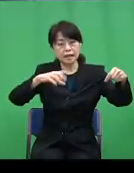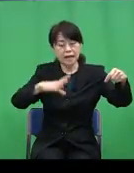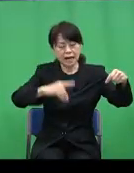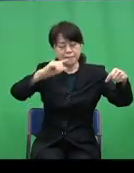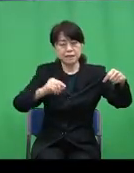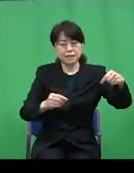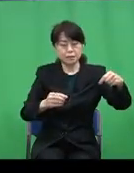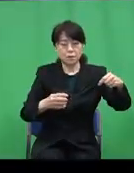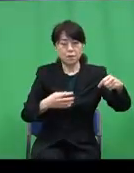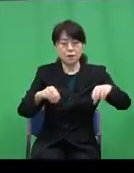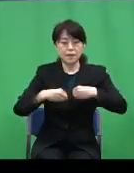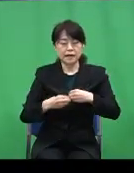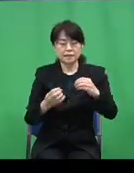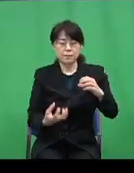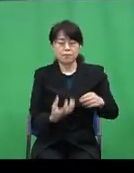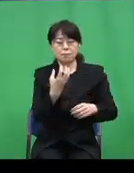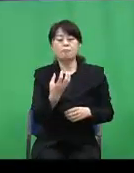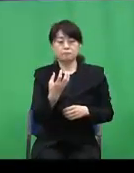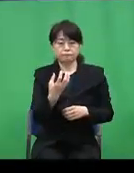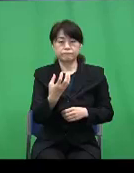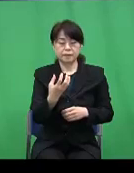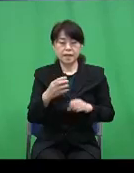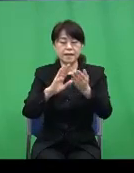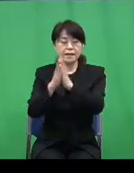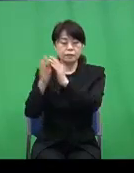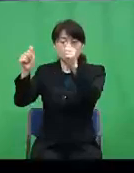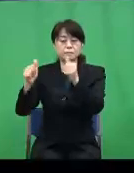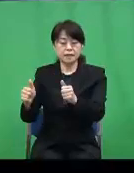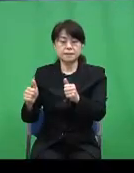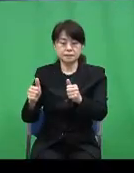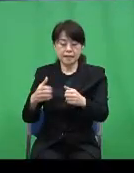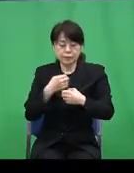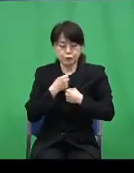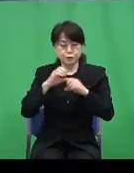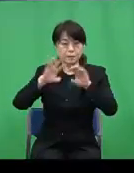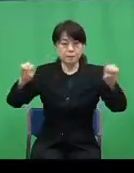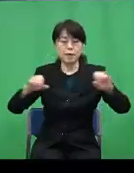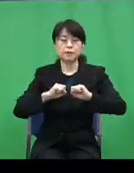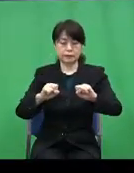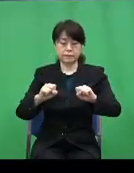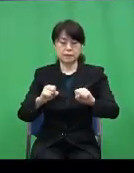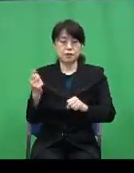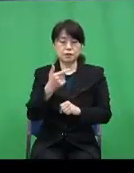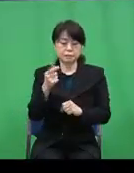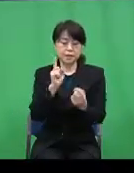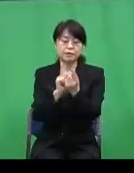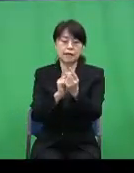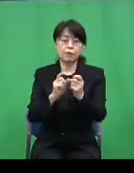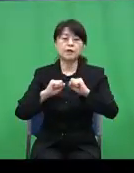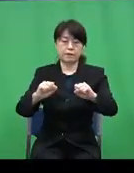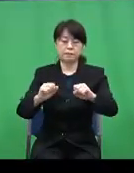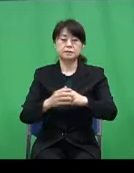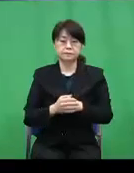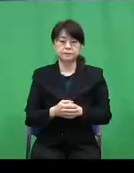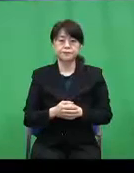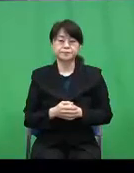になりましたから、県のホームページを通じた情報提供注意喚起を行うなど、速やかな対応に取り組んでお